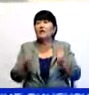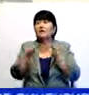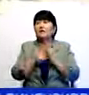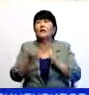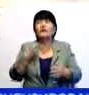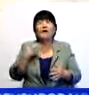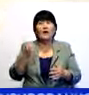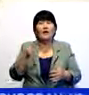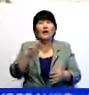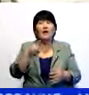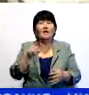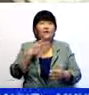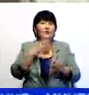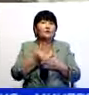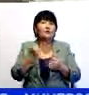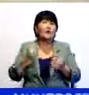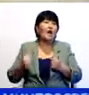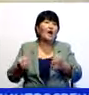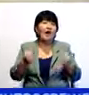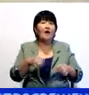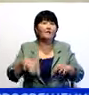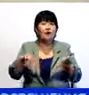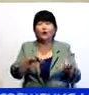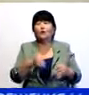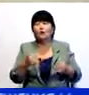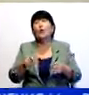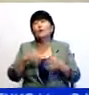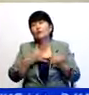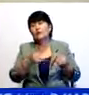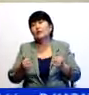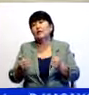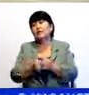Теперь у казалинца будет собственный автодром. Он будет обслуживать и жители соседнего района.